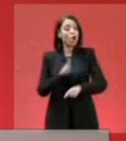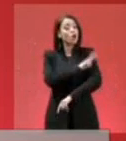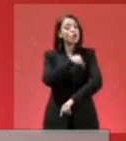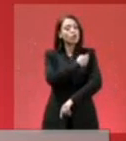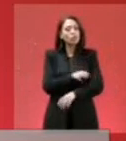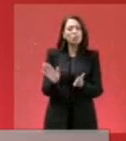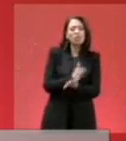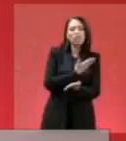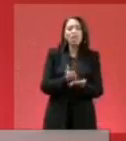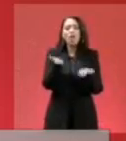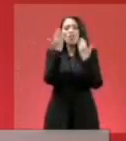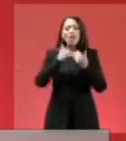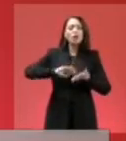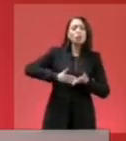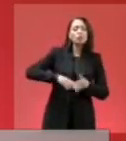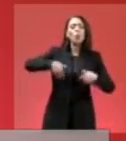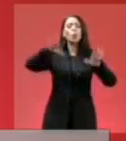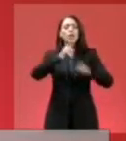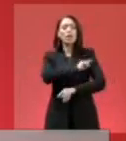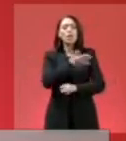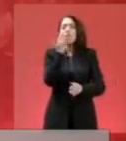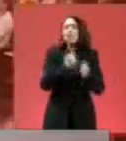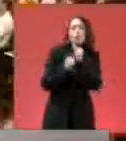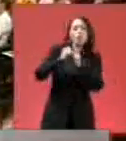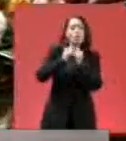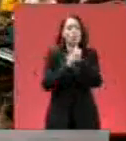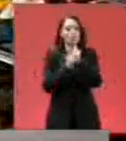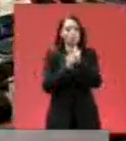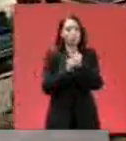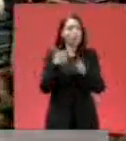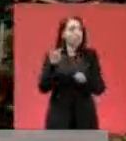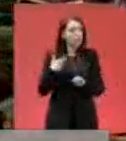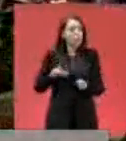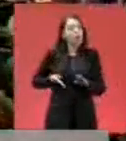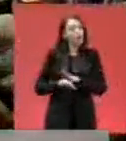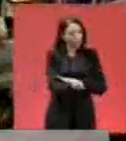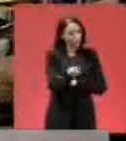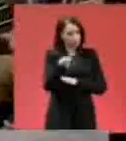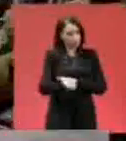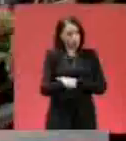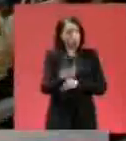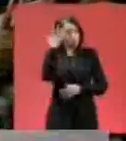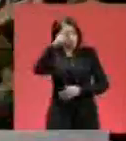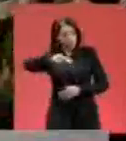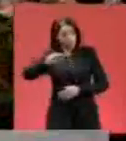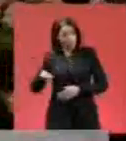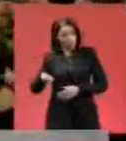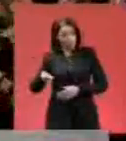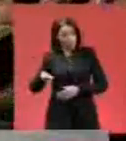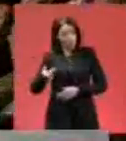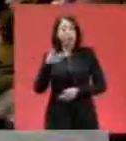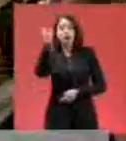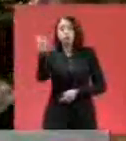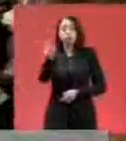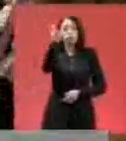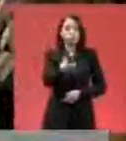νοσοκομεία διαλυμένα, χωρίς προσωπικό, χωρίς γιατρούς, χωρίς υποδομές και με είσοδο 5 ευρώ για τον